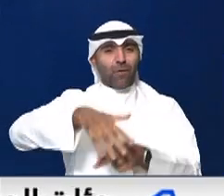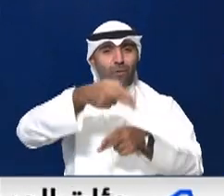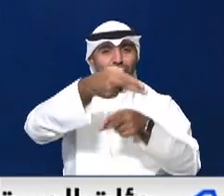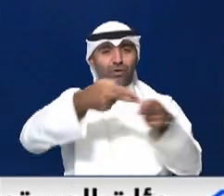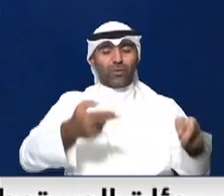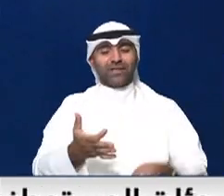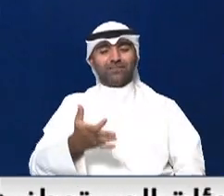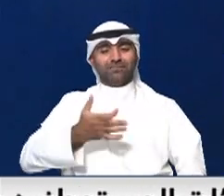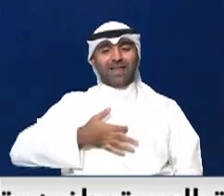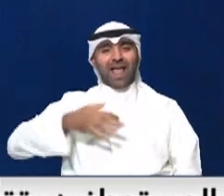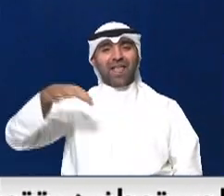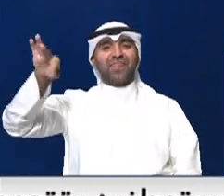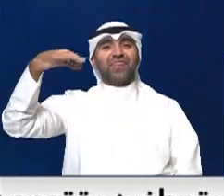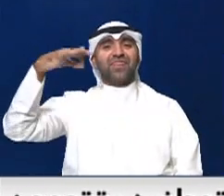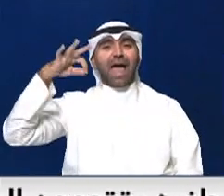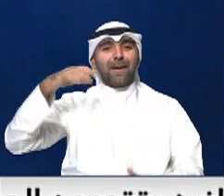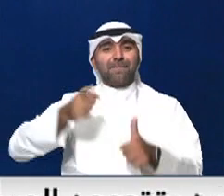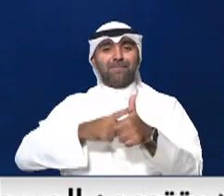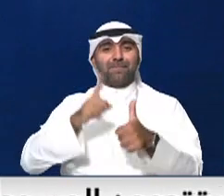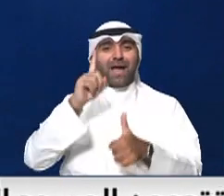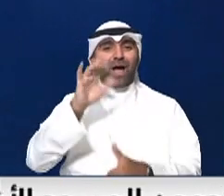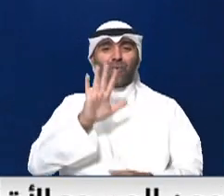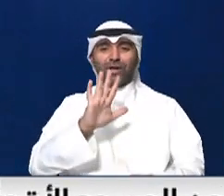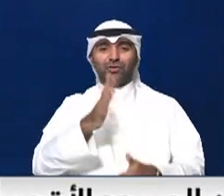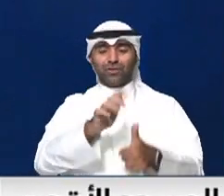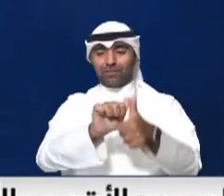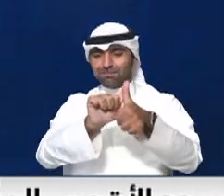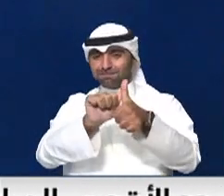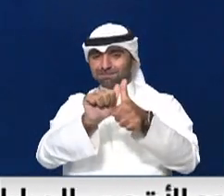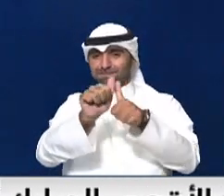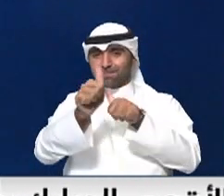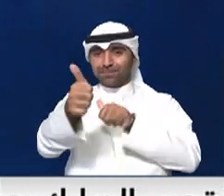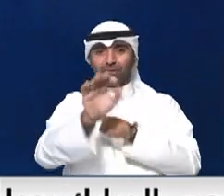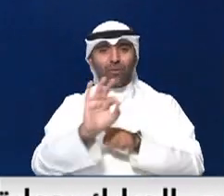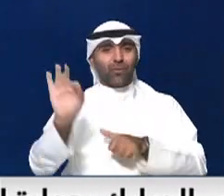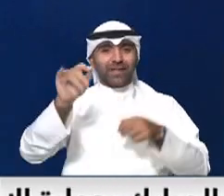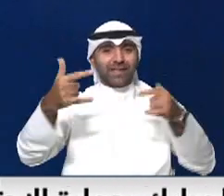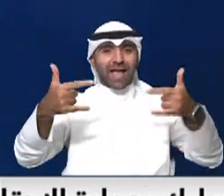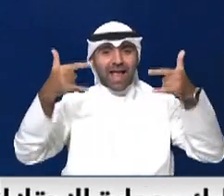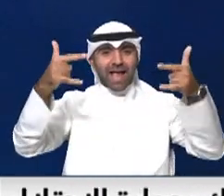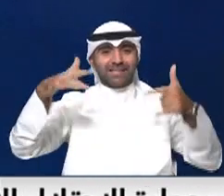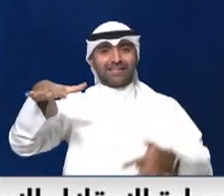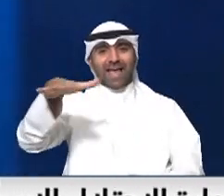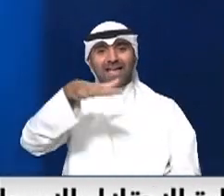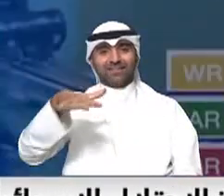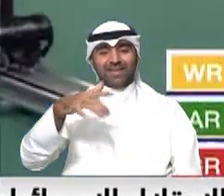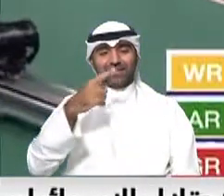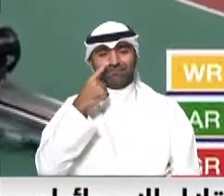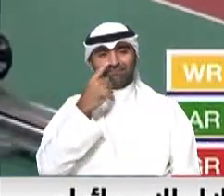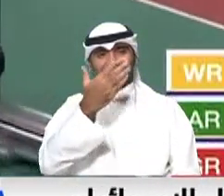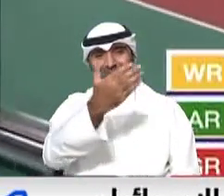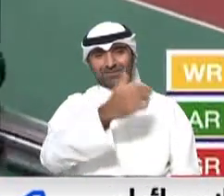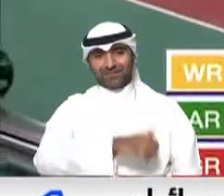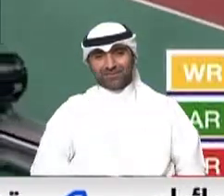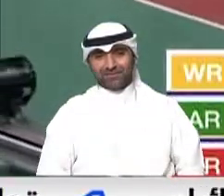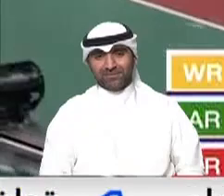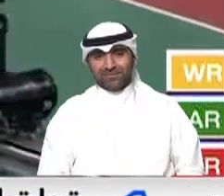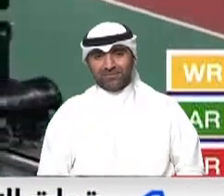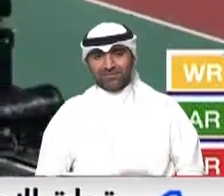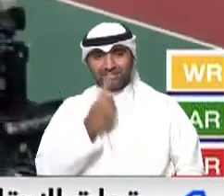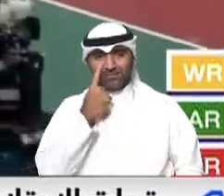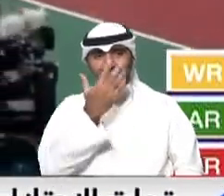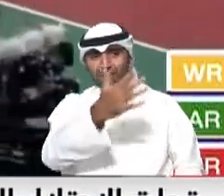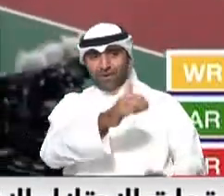في سباق 110 متر حواجز ضمن اسياد هانشو في الصين صنع العداء الكويتي